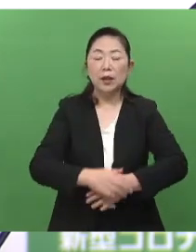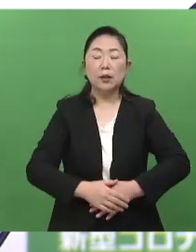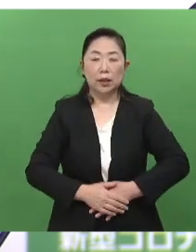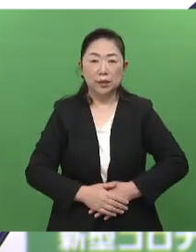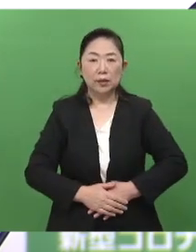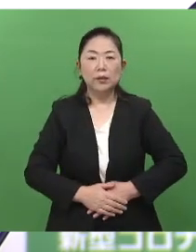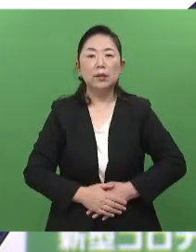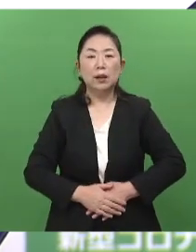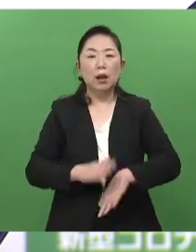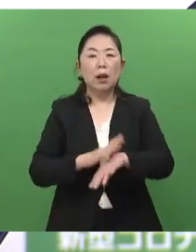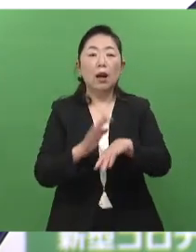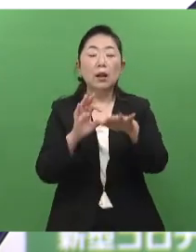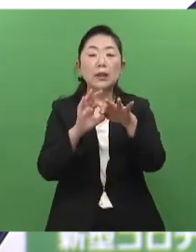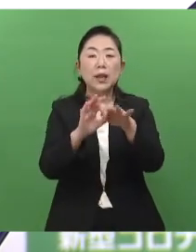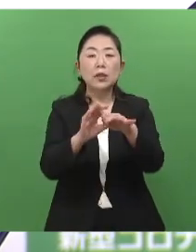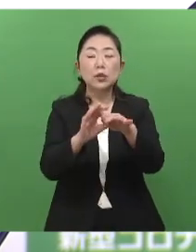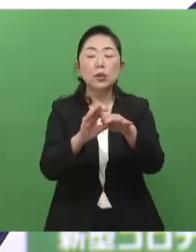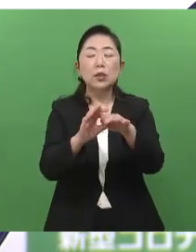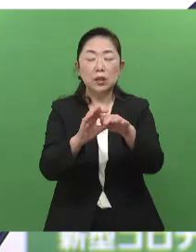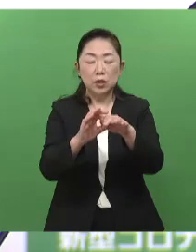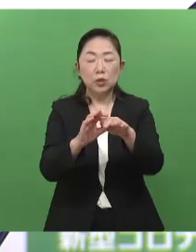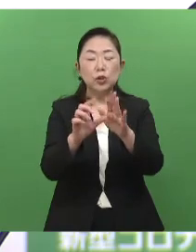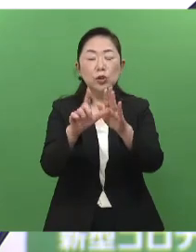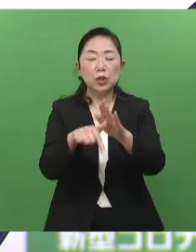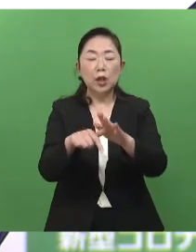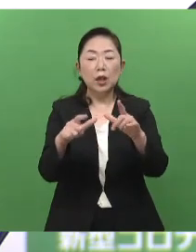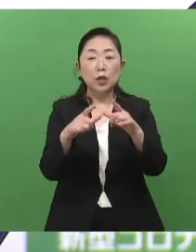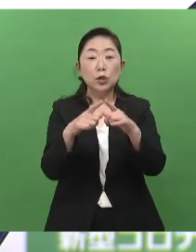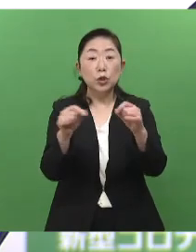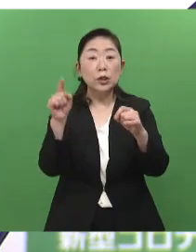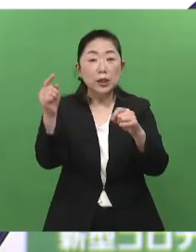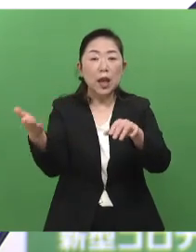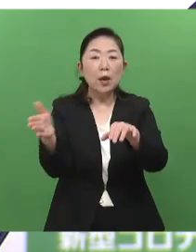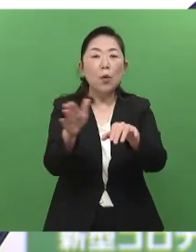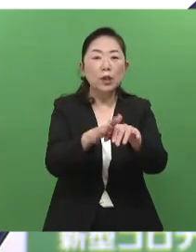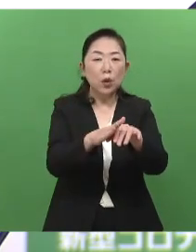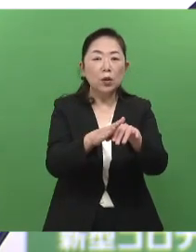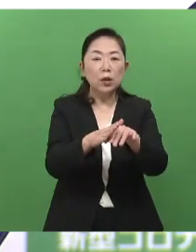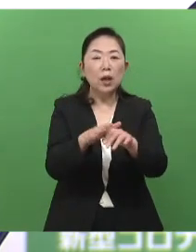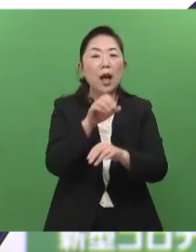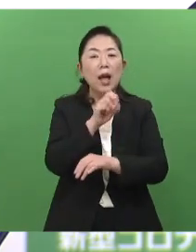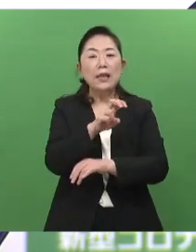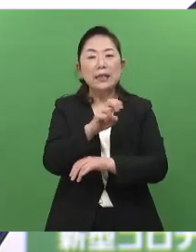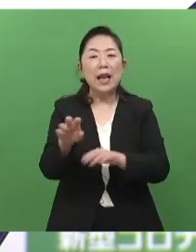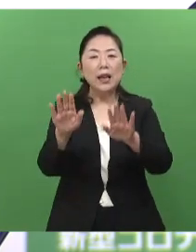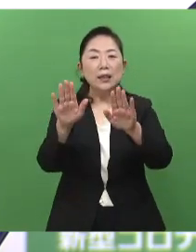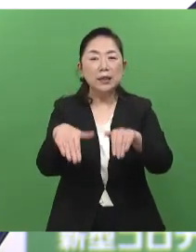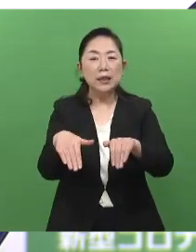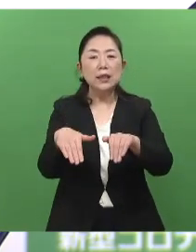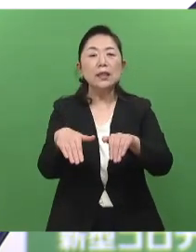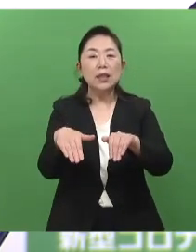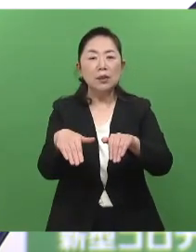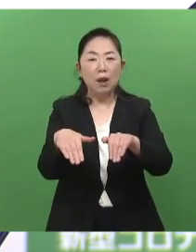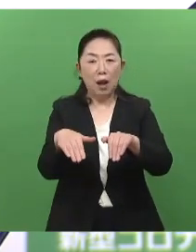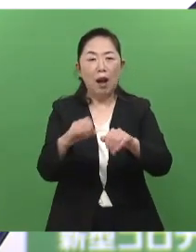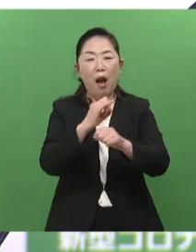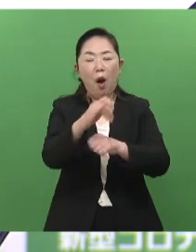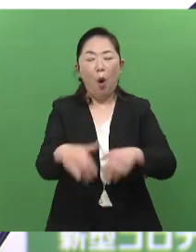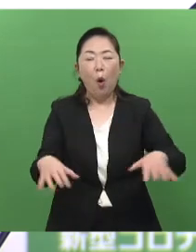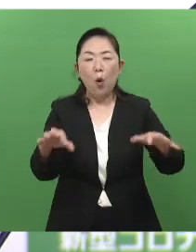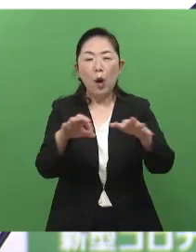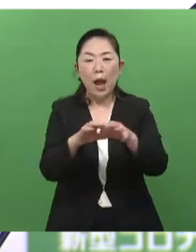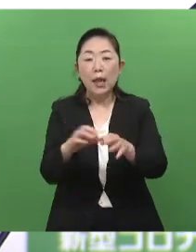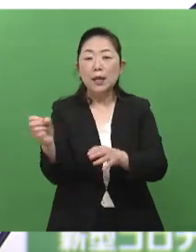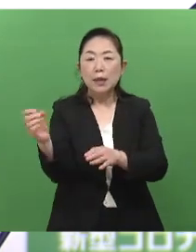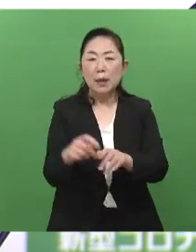その手続きの中において国の方で盛り込んだのが成人式はオンライン化延期という言葉でありました。